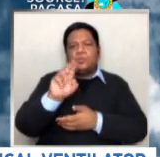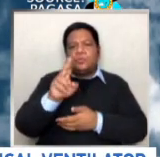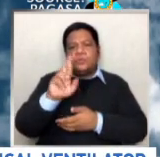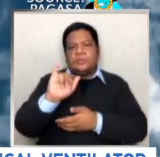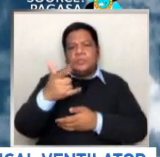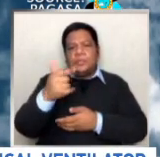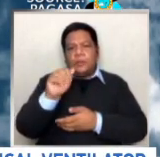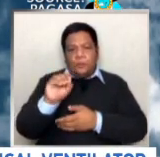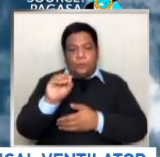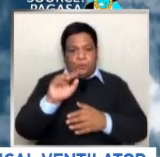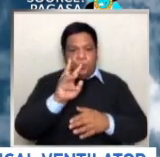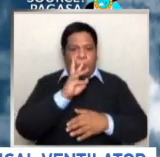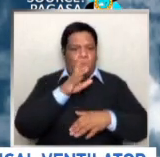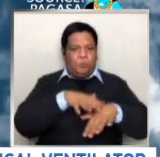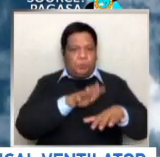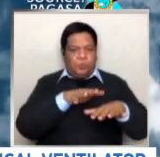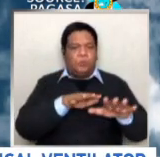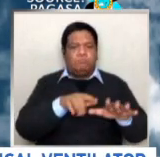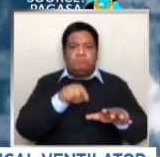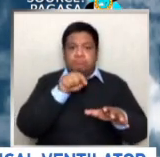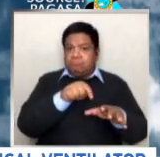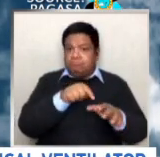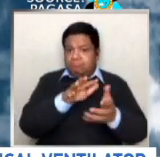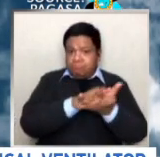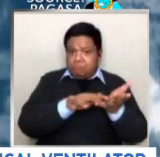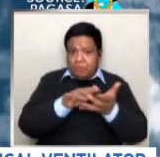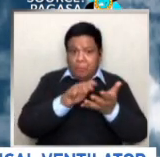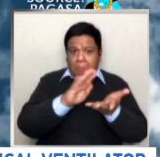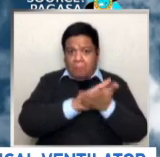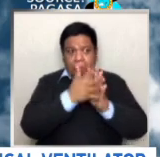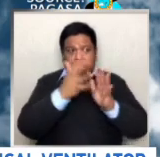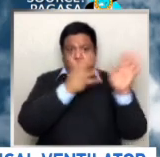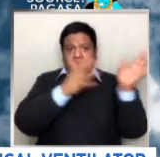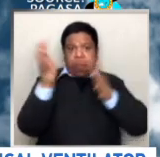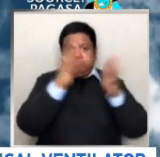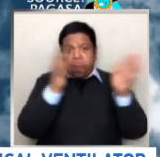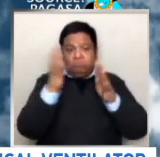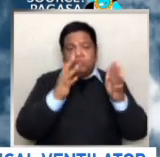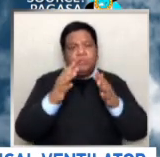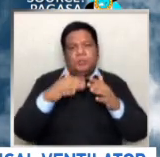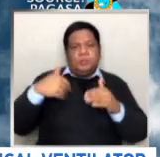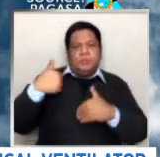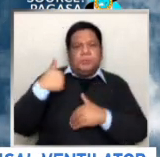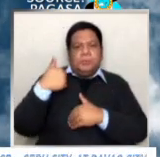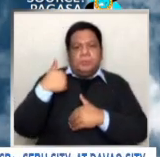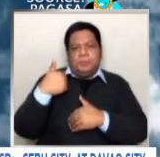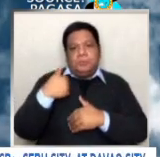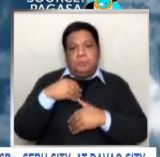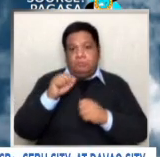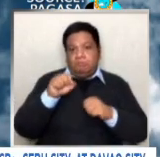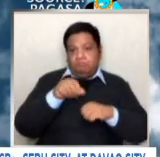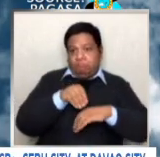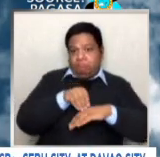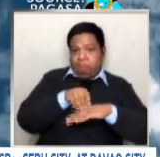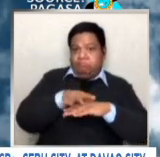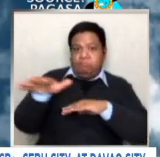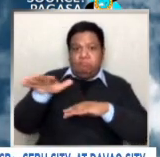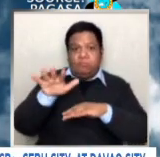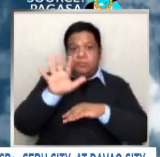PAGASA, mababa ang chance nitong maging bagyo sa ngayon at wala pa po itong epekto sa kahit saang bahagi ng ating